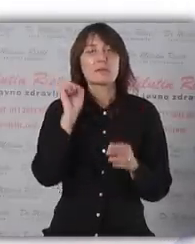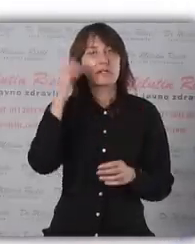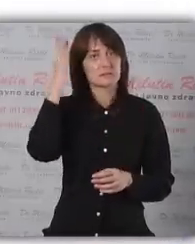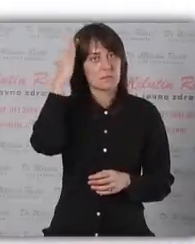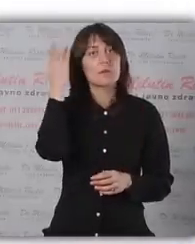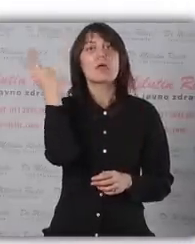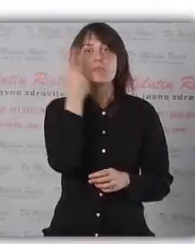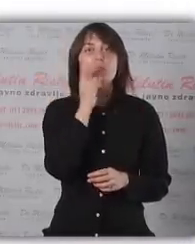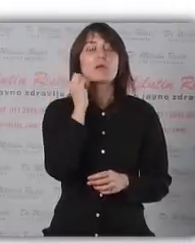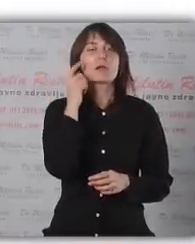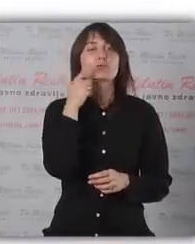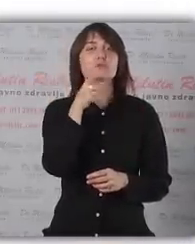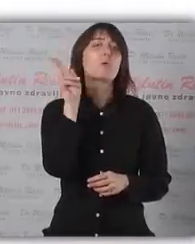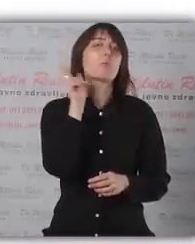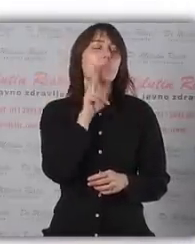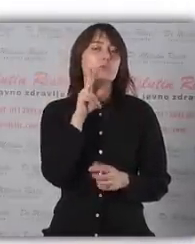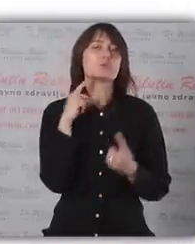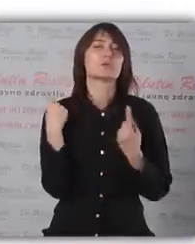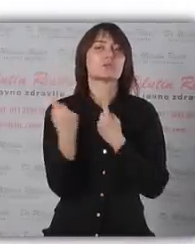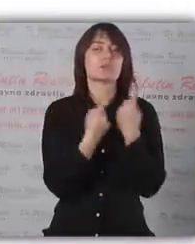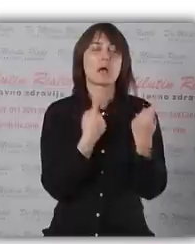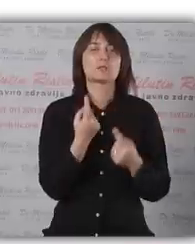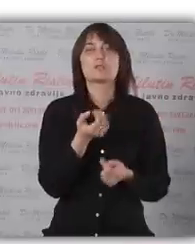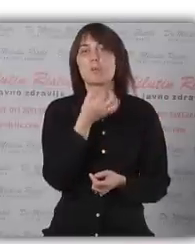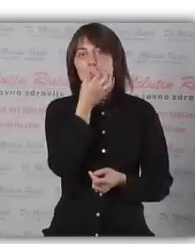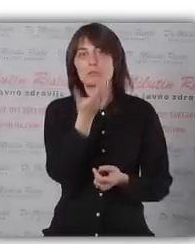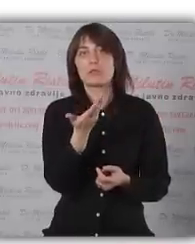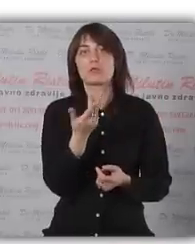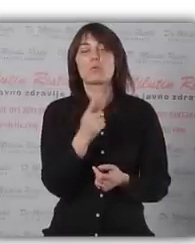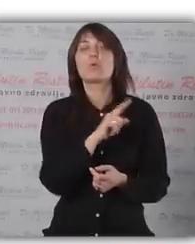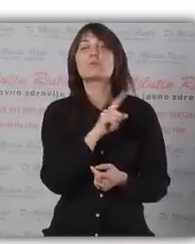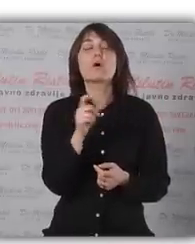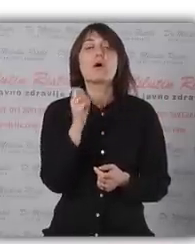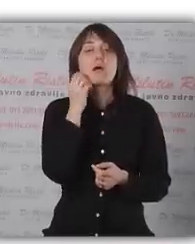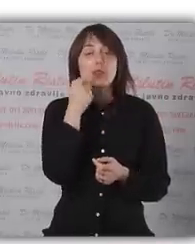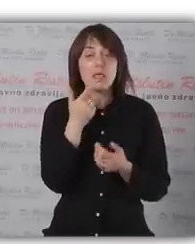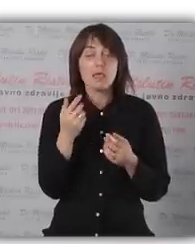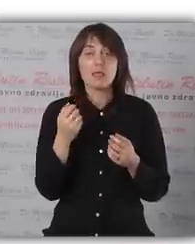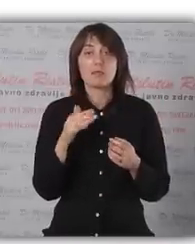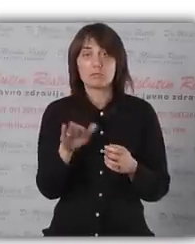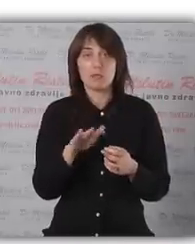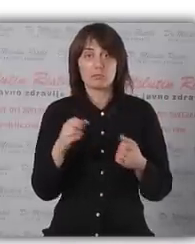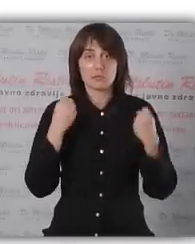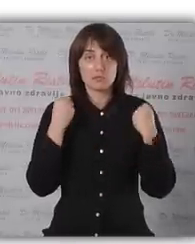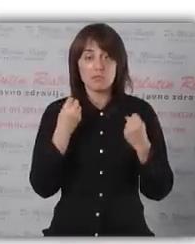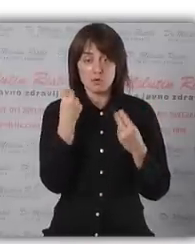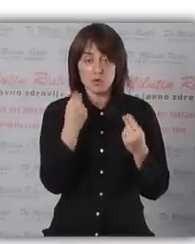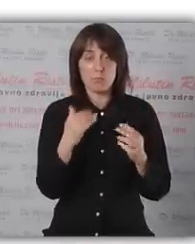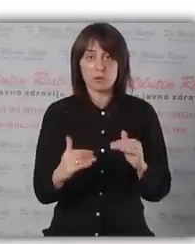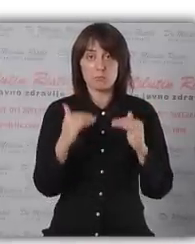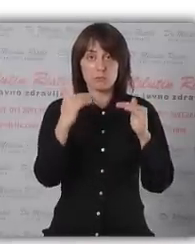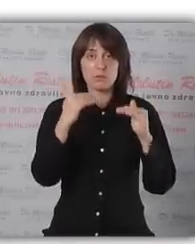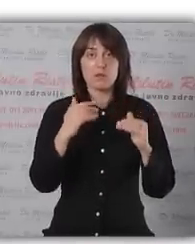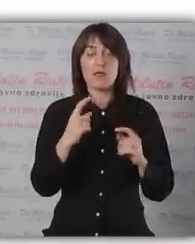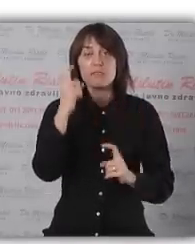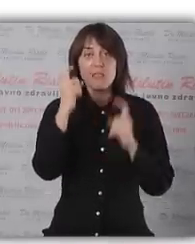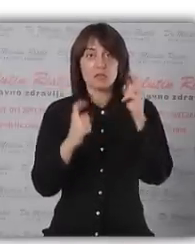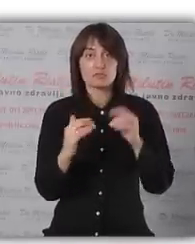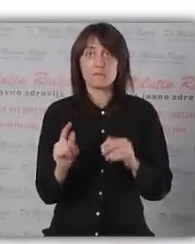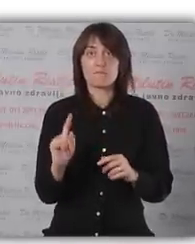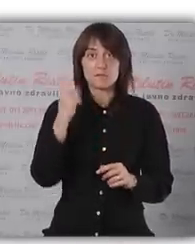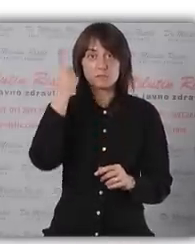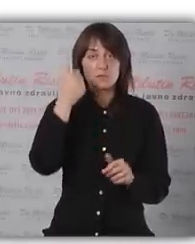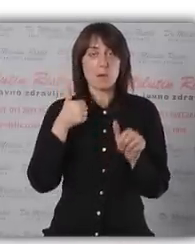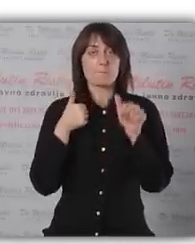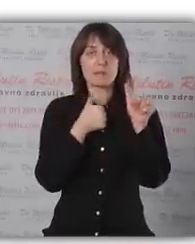Ne treba da se zabrinu, naravno, kad su te uobičajene situacije u pitanju. Dok god je dete zdravo, dobro napreduje u težini i